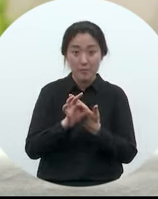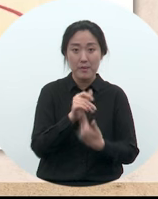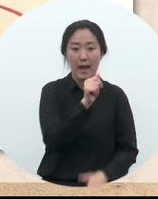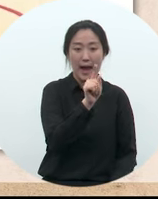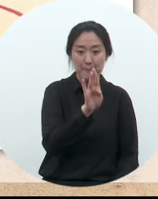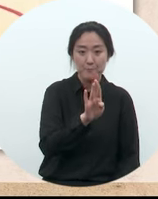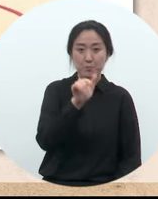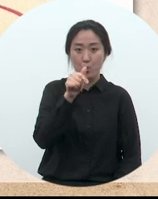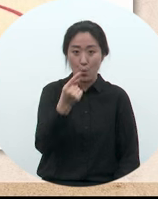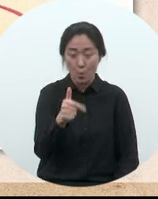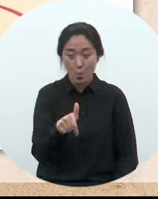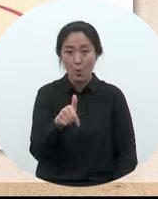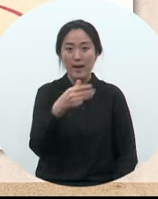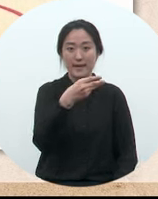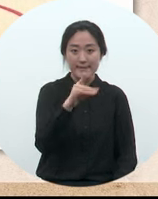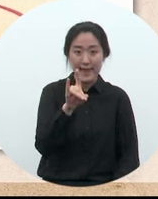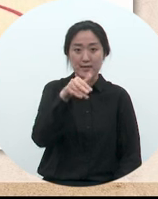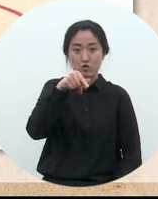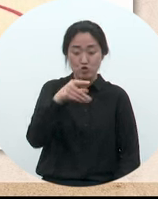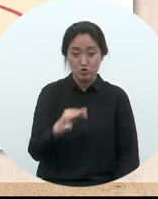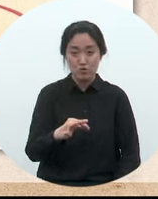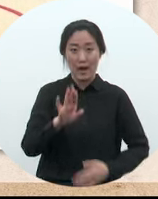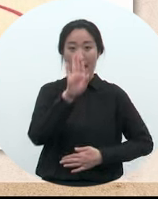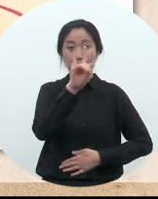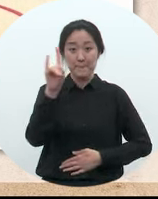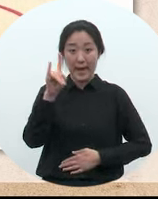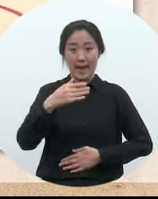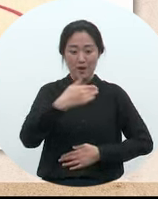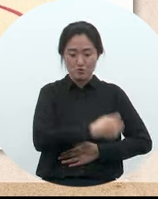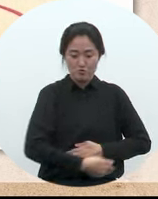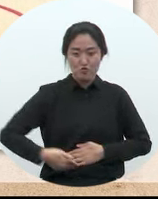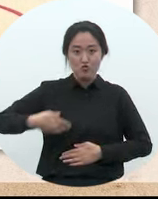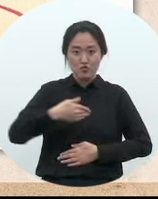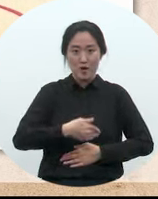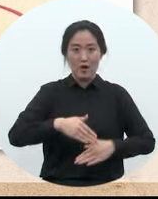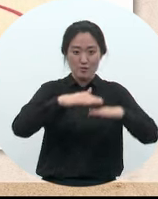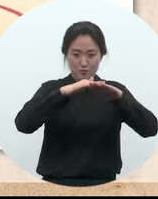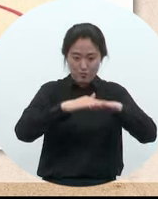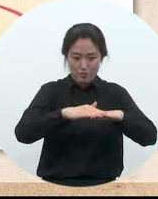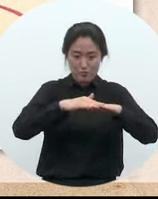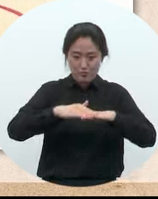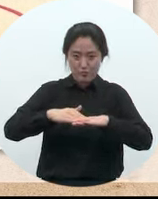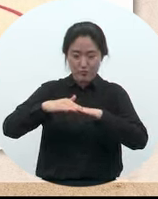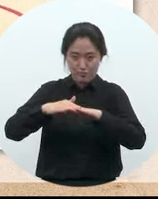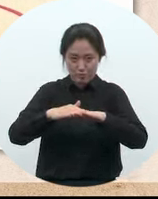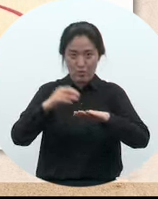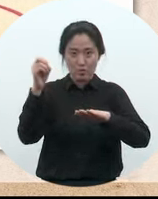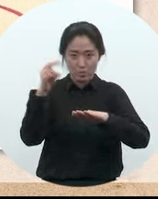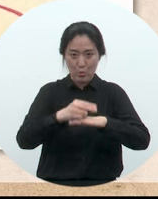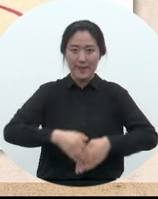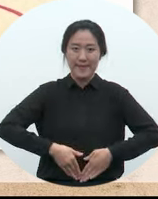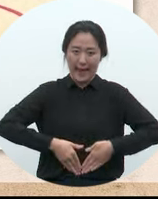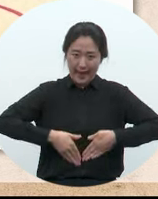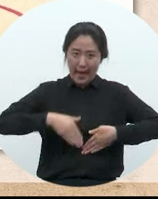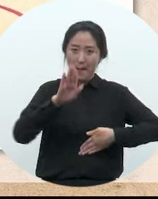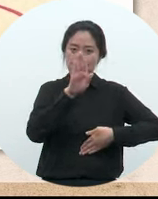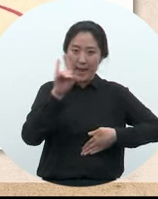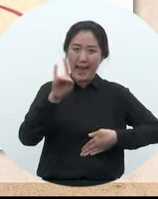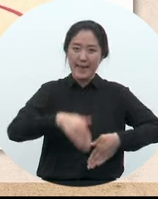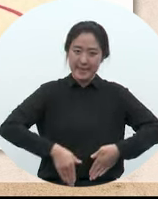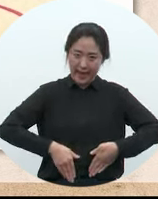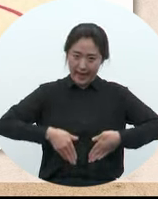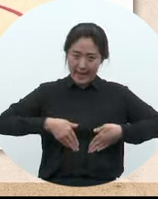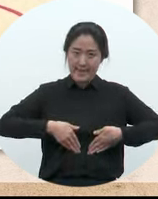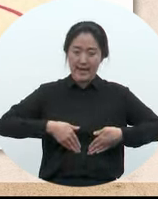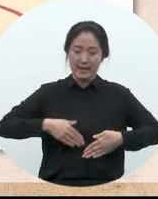있게 되면은 합곡하고 태충 그리고 배를 중심으로 해서 시계 방향으로 마사지, 배꼽을 따뜻하게